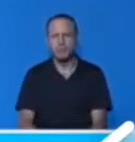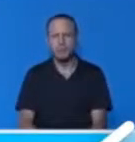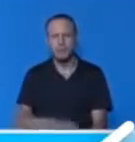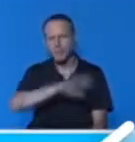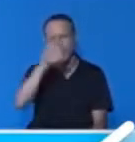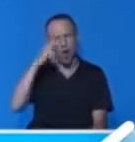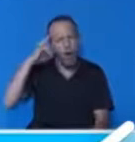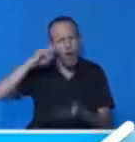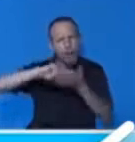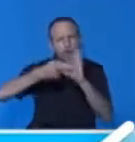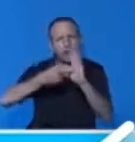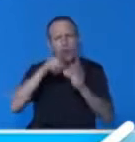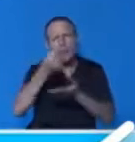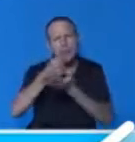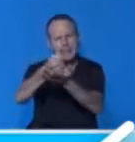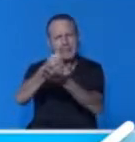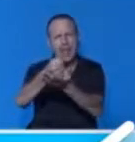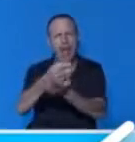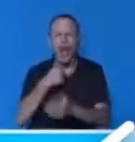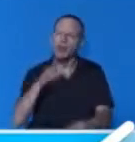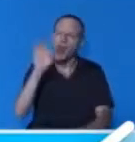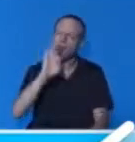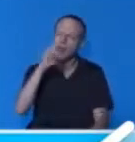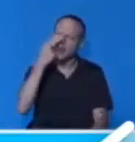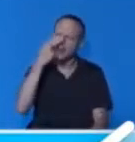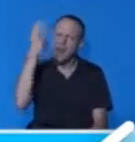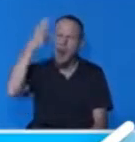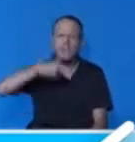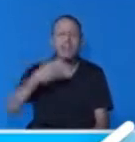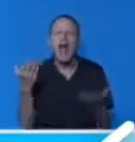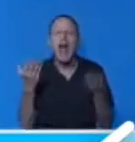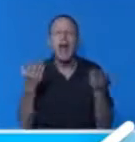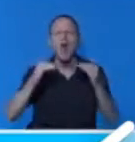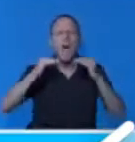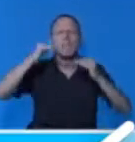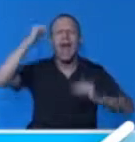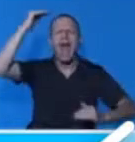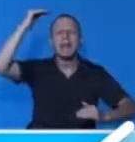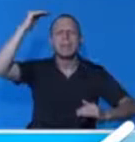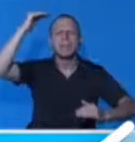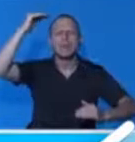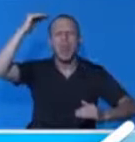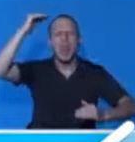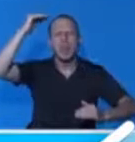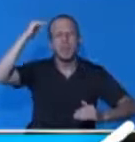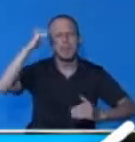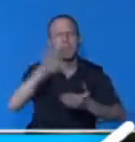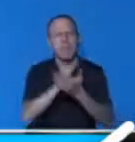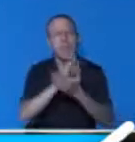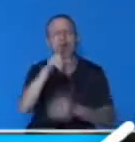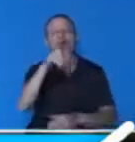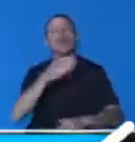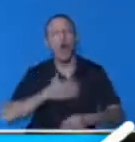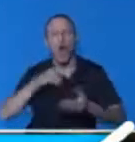ומכל האג'נדה שאת מציגה, אני עדיין מנסה להבין איפה הפערים הגדולים בין מה שאת